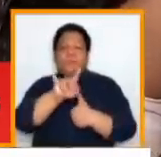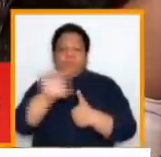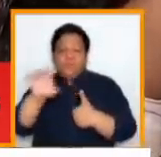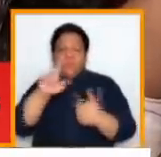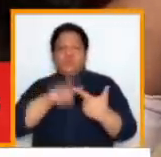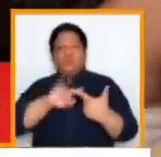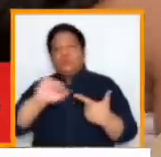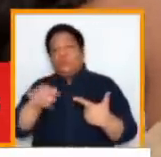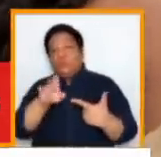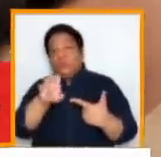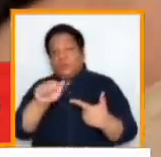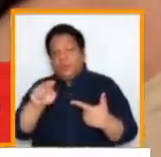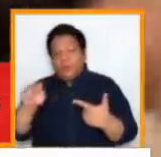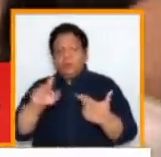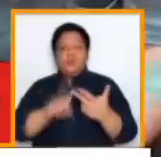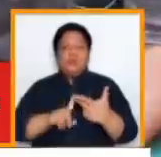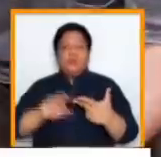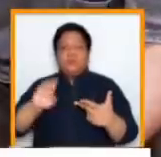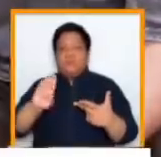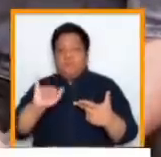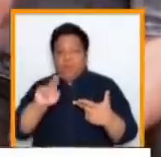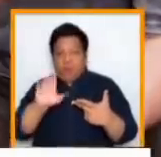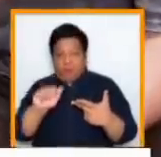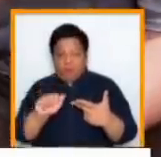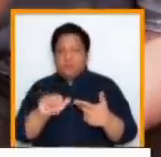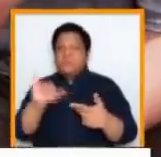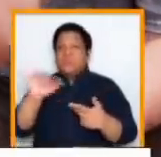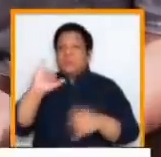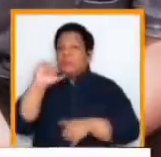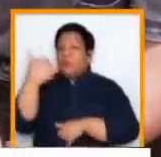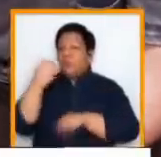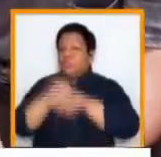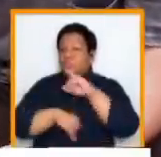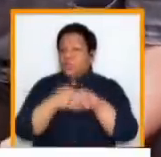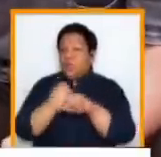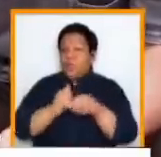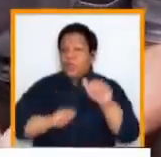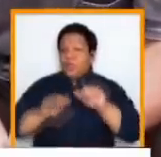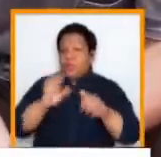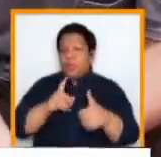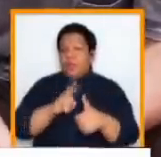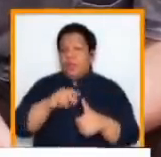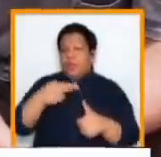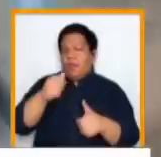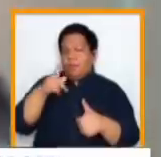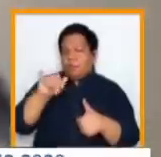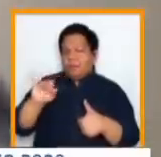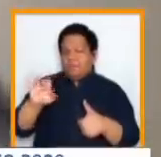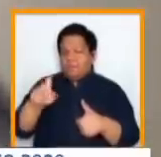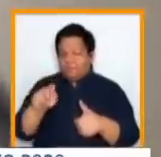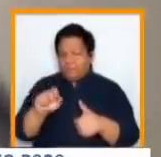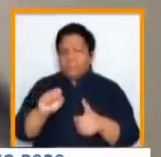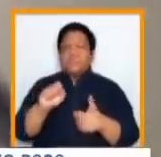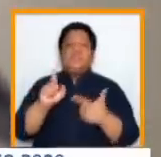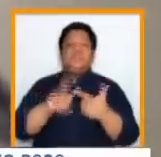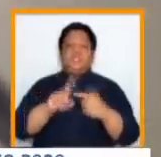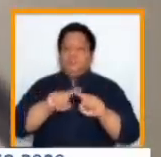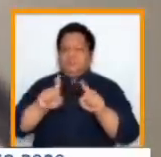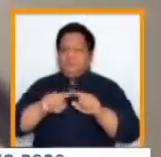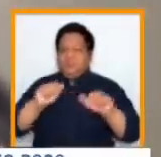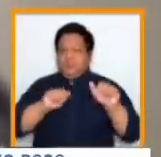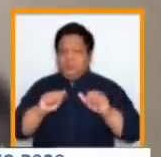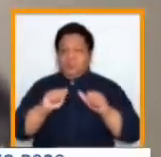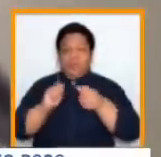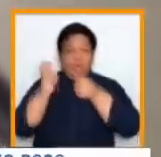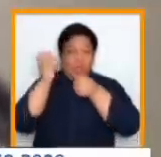at Bianca Umali. Gayun din ang international artists na The Happy Fits at MXM2. Mapapakinggan ang bagong podcast every